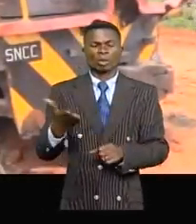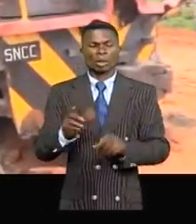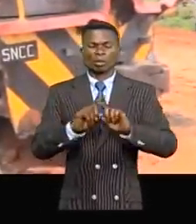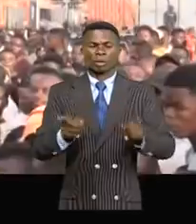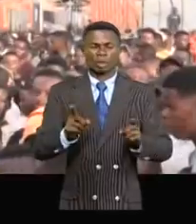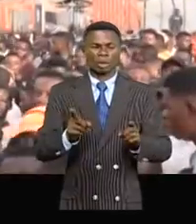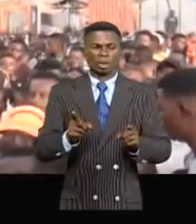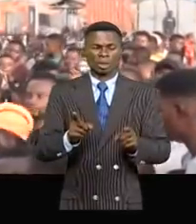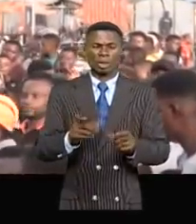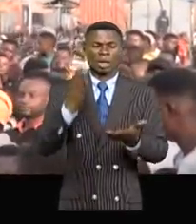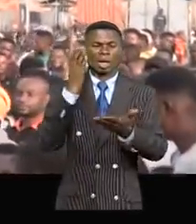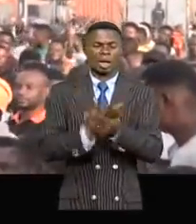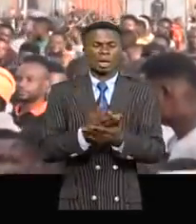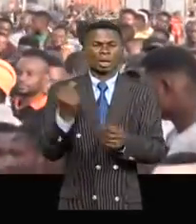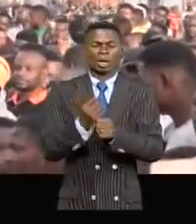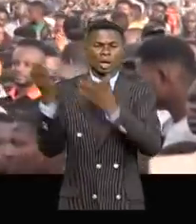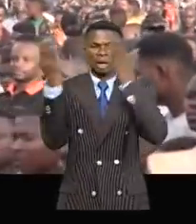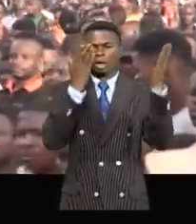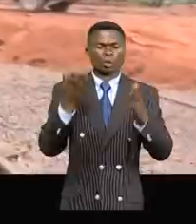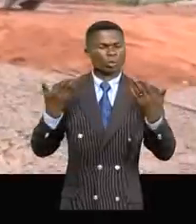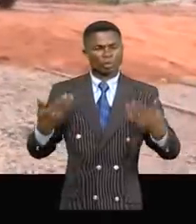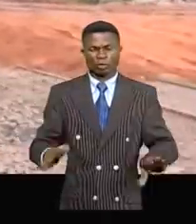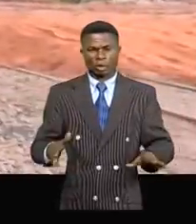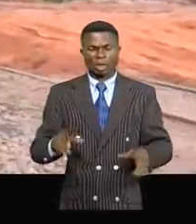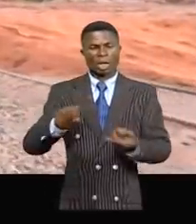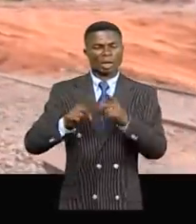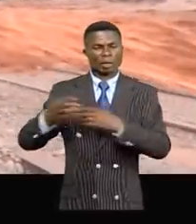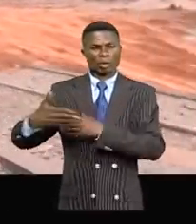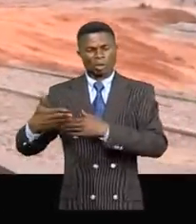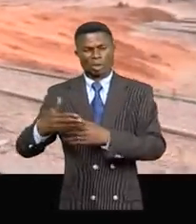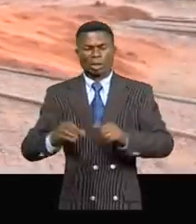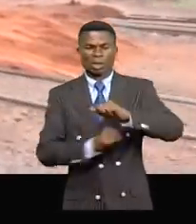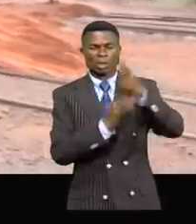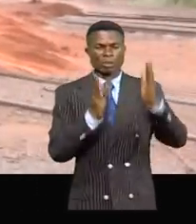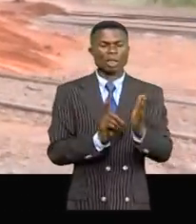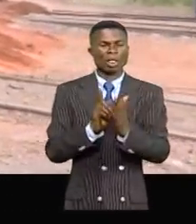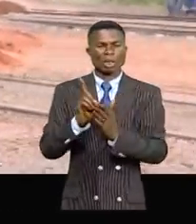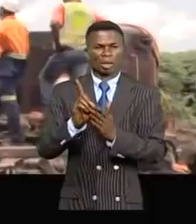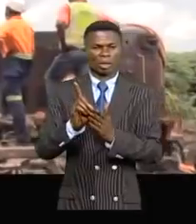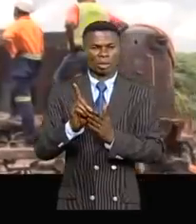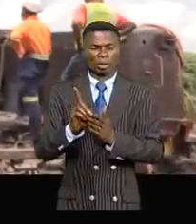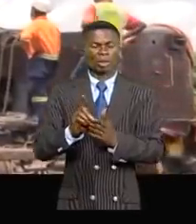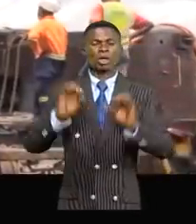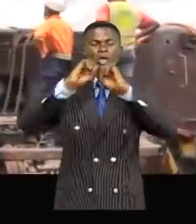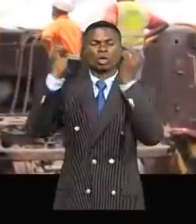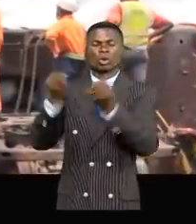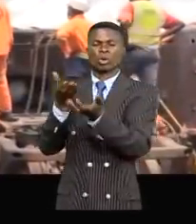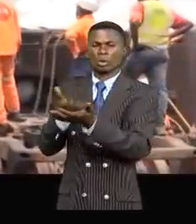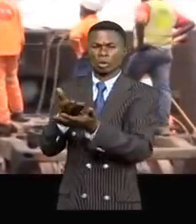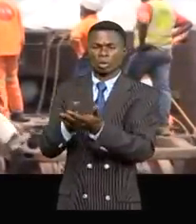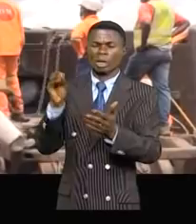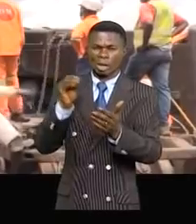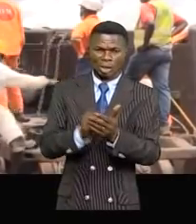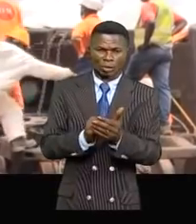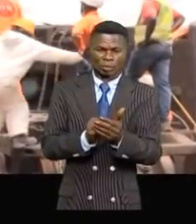compter l'arrêt immédiat du trafic sur le tronçon. En bon voisin et partenaire du développement, Tenke Fungurume Mining a une fois de